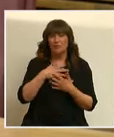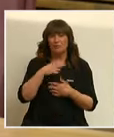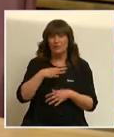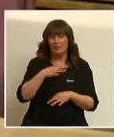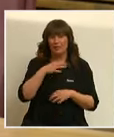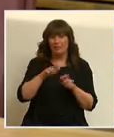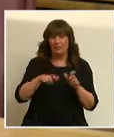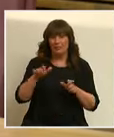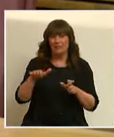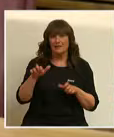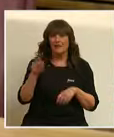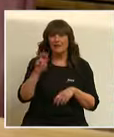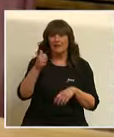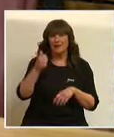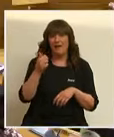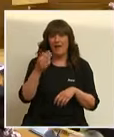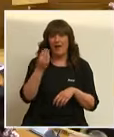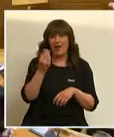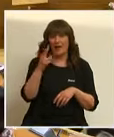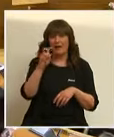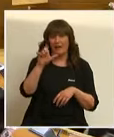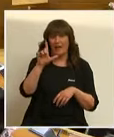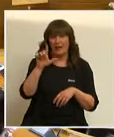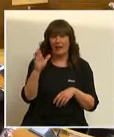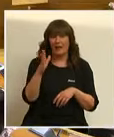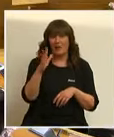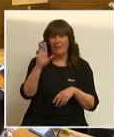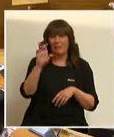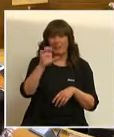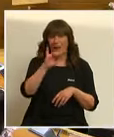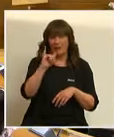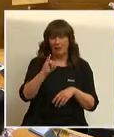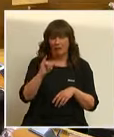senyora Raquel Pérez Correy.